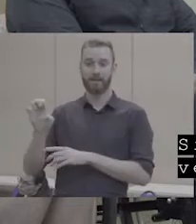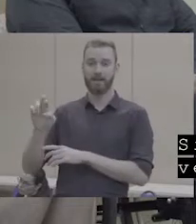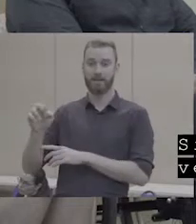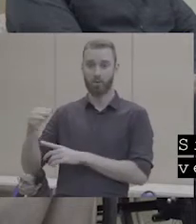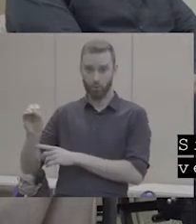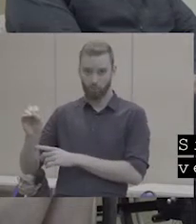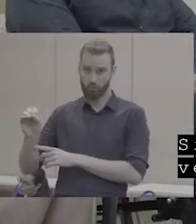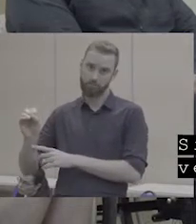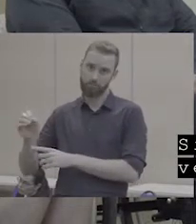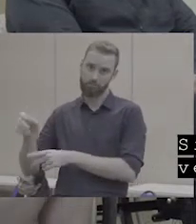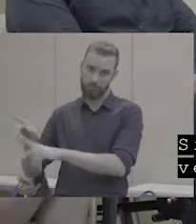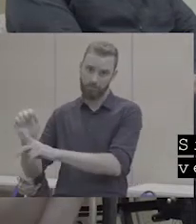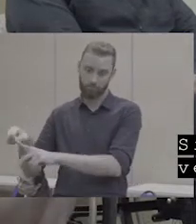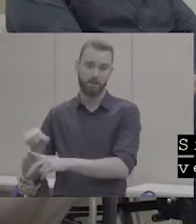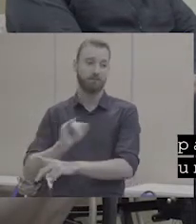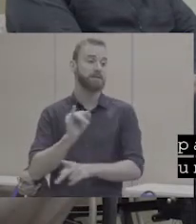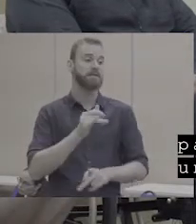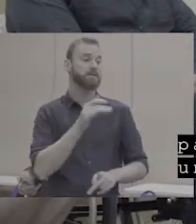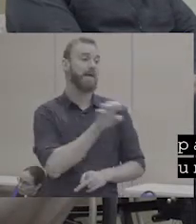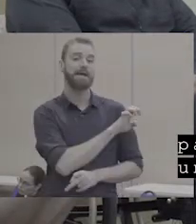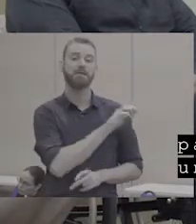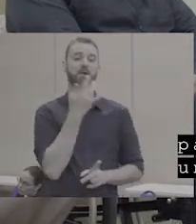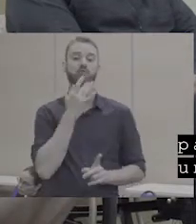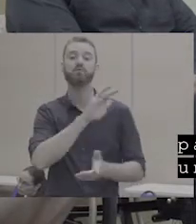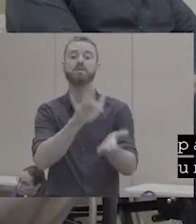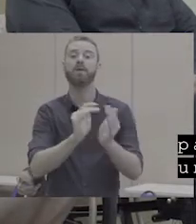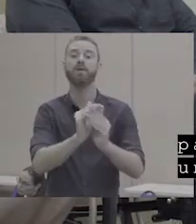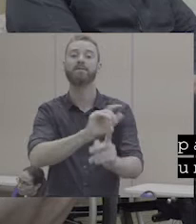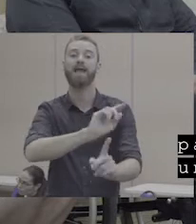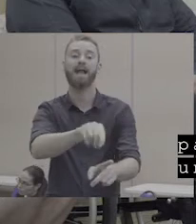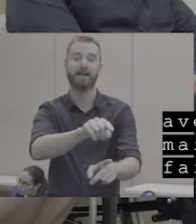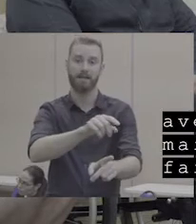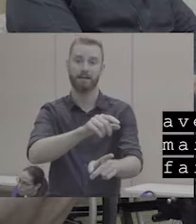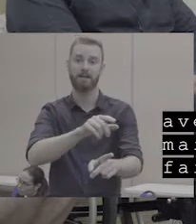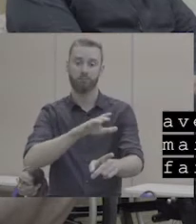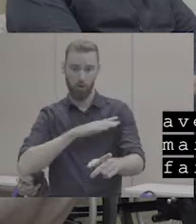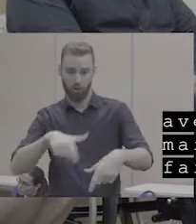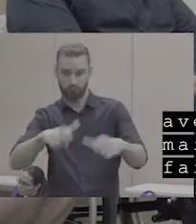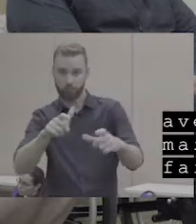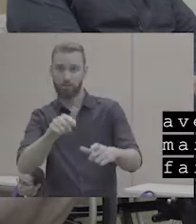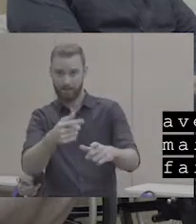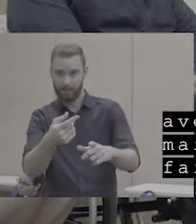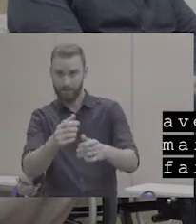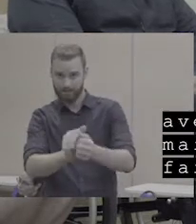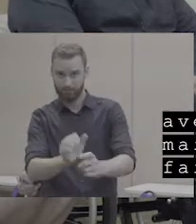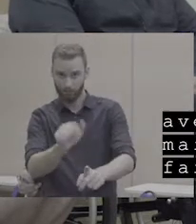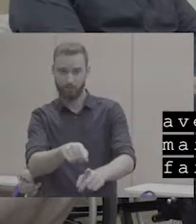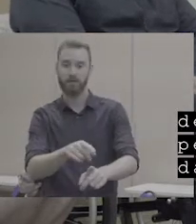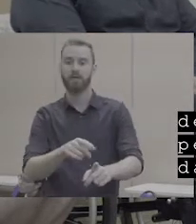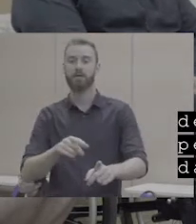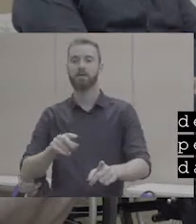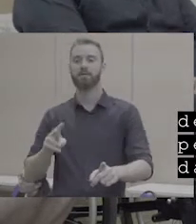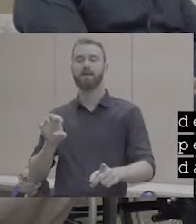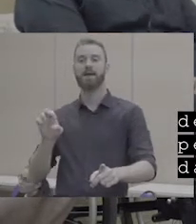je suis dans l'Est, puis je veux m'en aller au centre-ville parce que, oh, merveilleux, il y a un bâtiment universellement accessible avec un logement adapté, mais l'ergot de l'Est ne peut pas